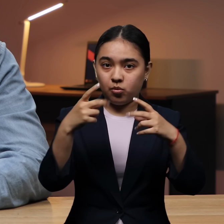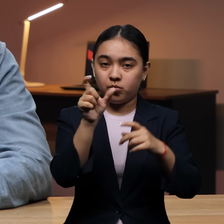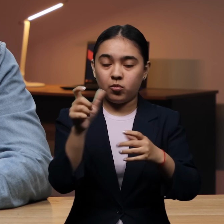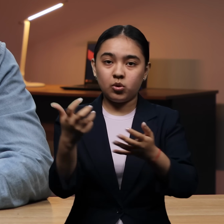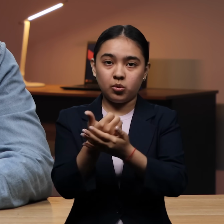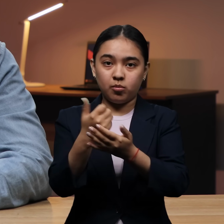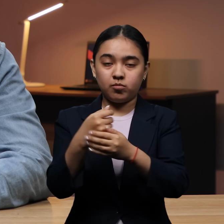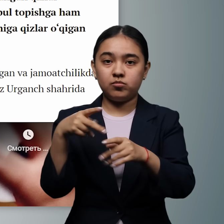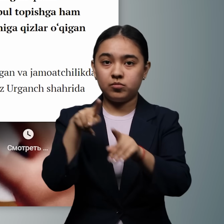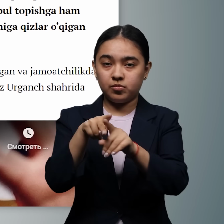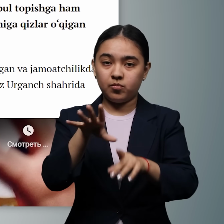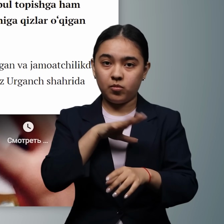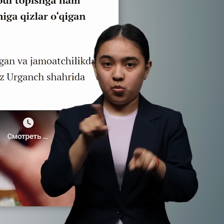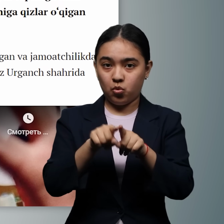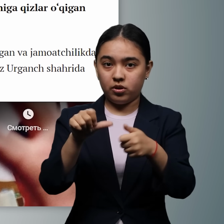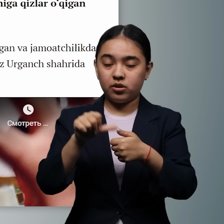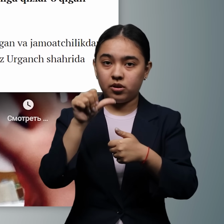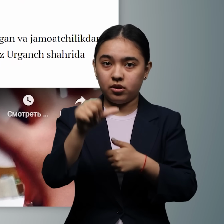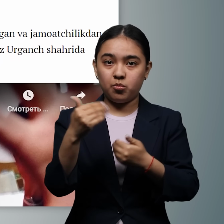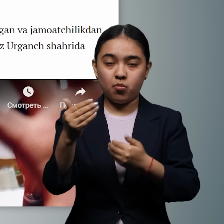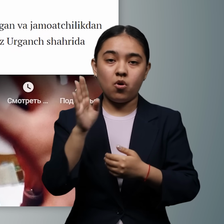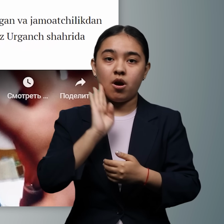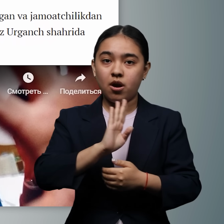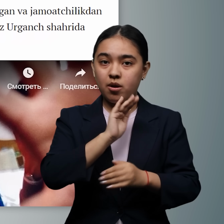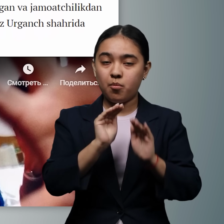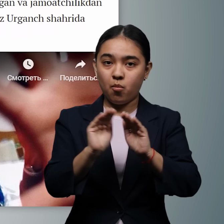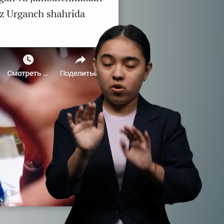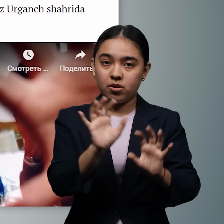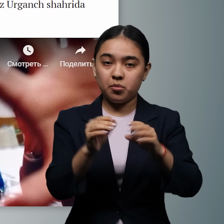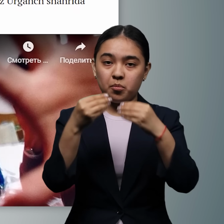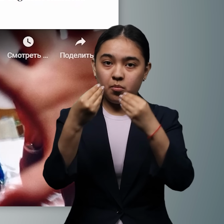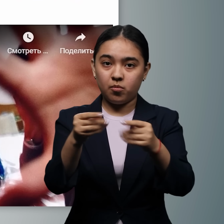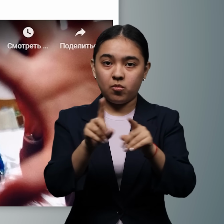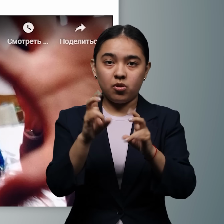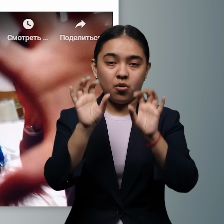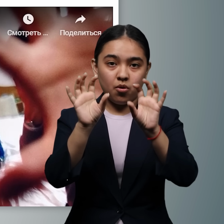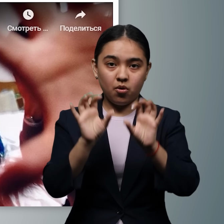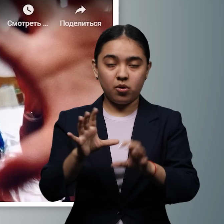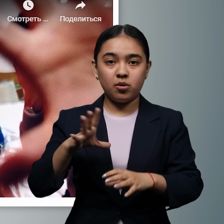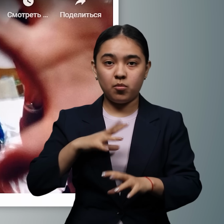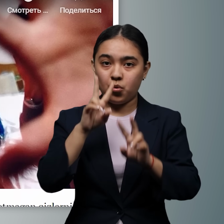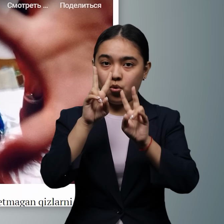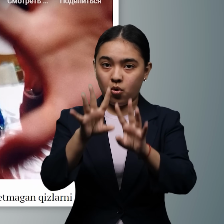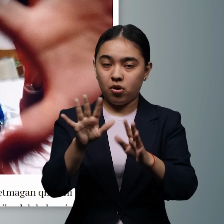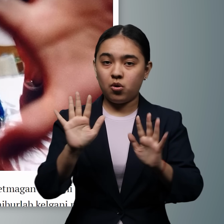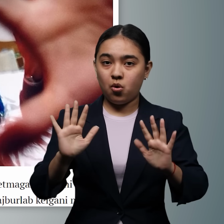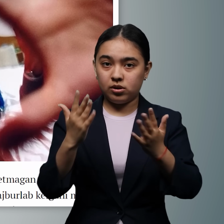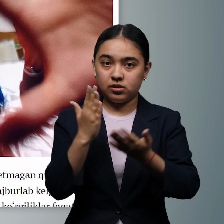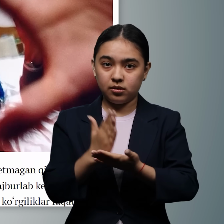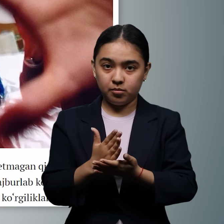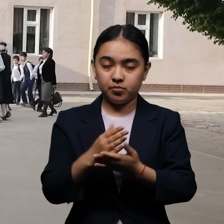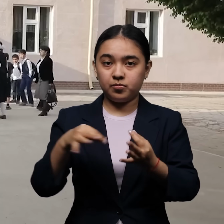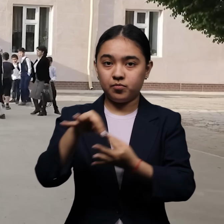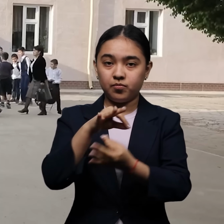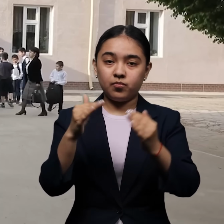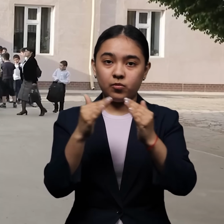mijoz topishga ham majburlagan. Bundan tashqari, avval boshdan bu ayolga bolalarning vasiylikka berilishi ham noqonuniy bo'lganini ko'rsatuvchi holatlar